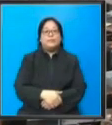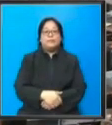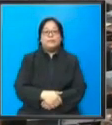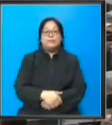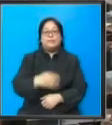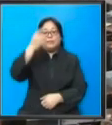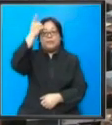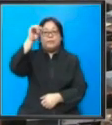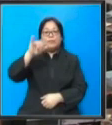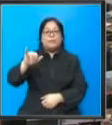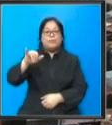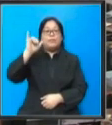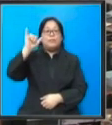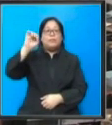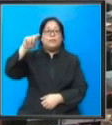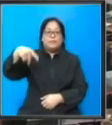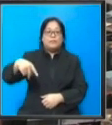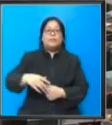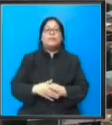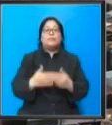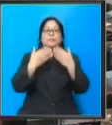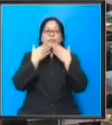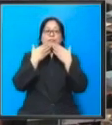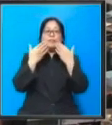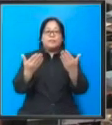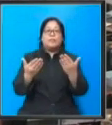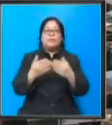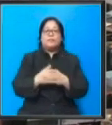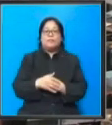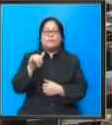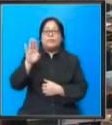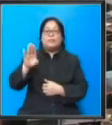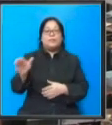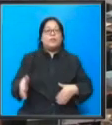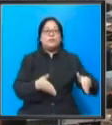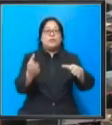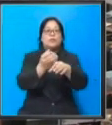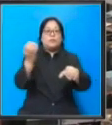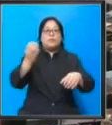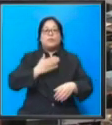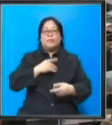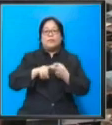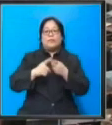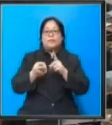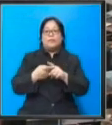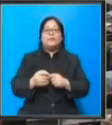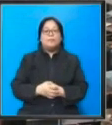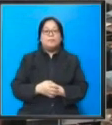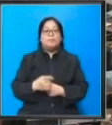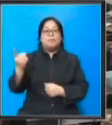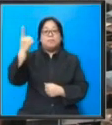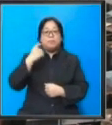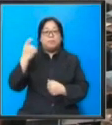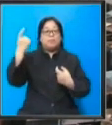status Riyandi betul Makasih ya pomade sungai Buluh meilena pen yang